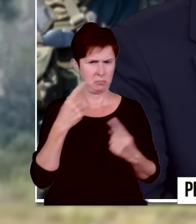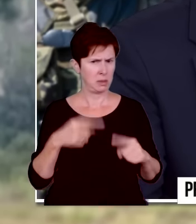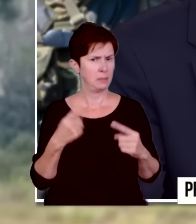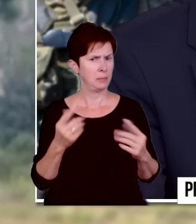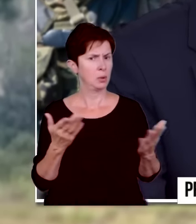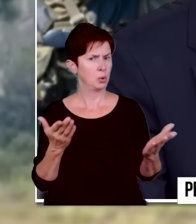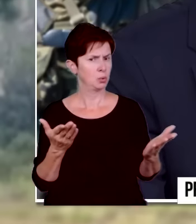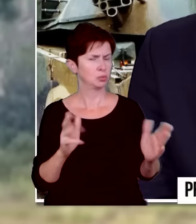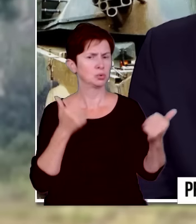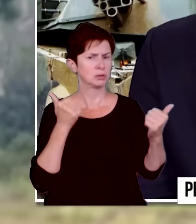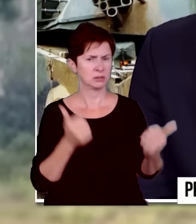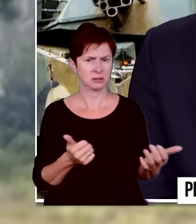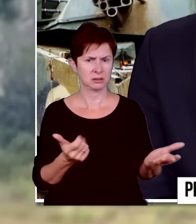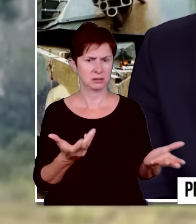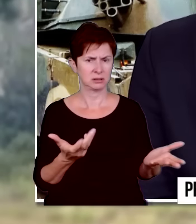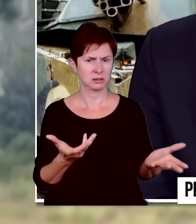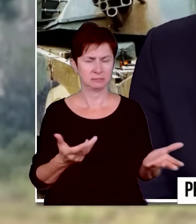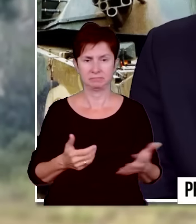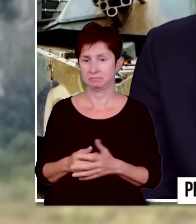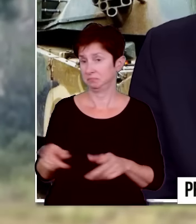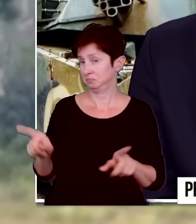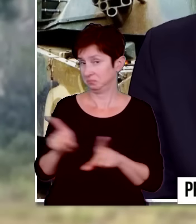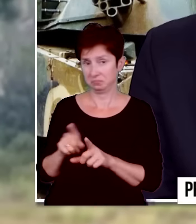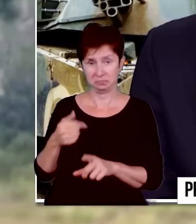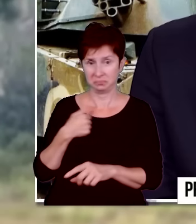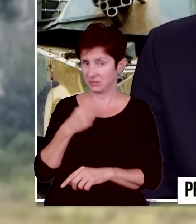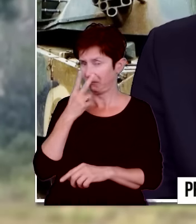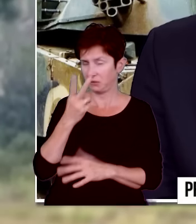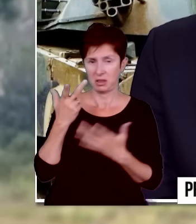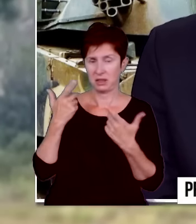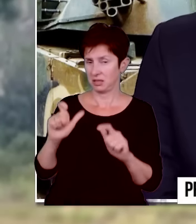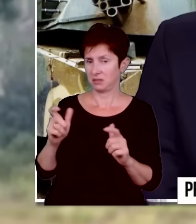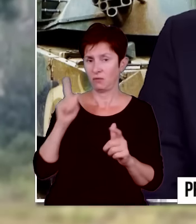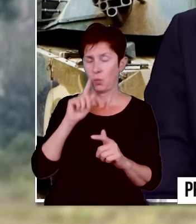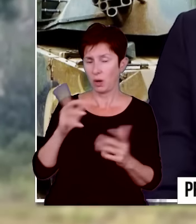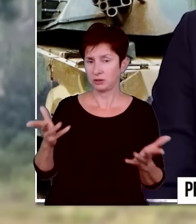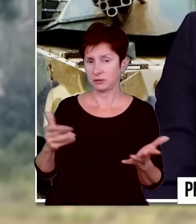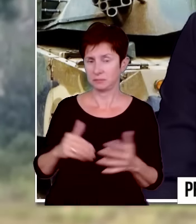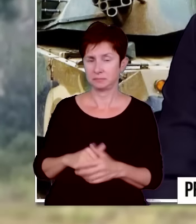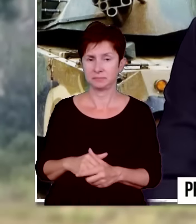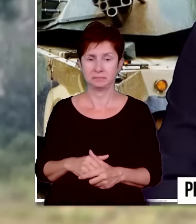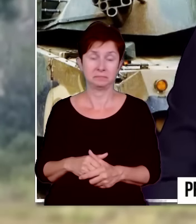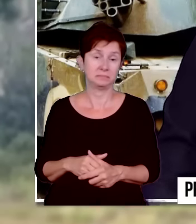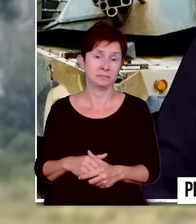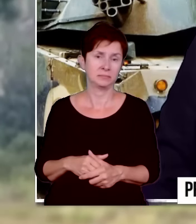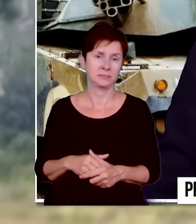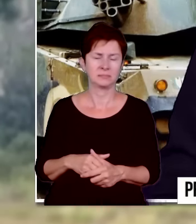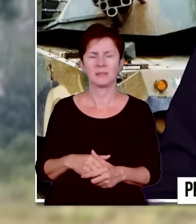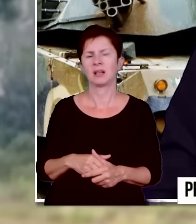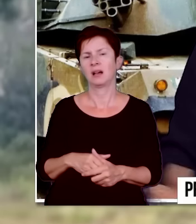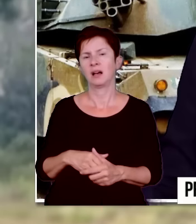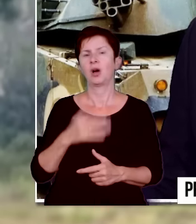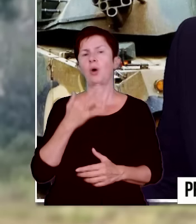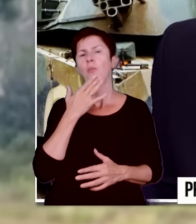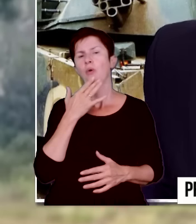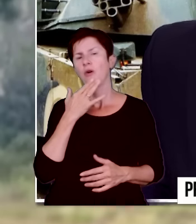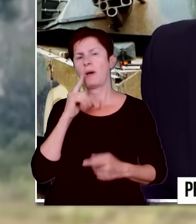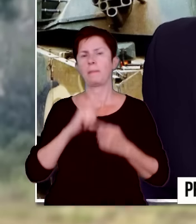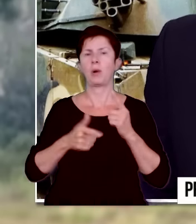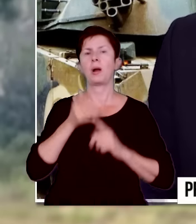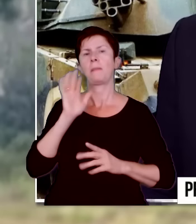stało z wyjaśnieniem tej sprawy ja też nie odnotowałem Panie redaktorze No to dobrze wygląda w kamerach prawda że wychodzi polityk i mówi będą